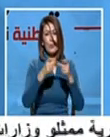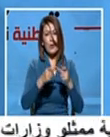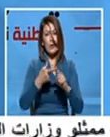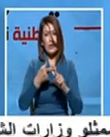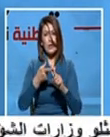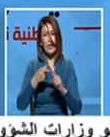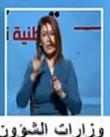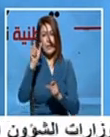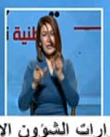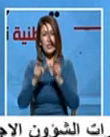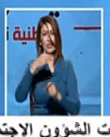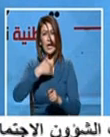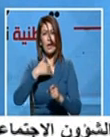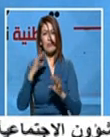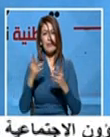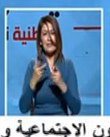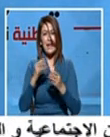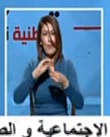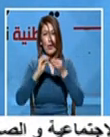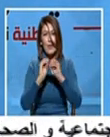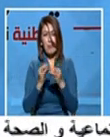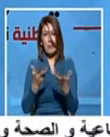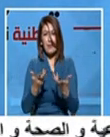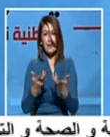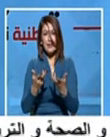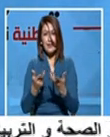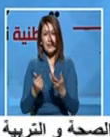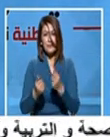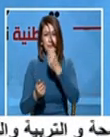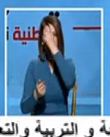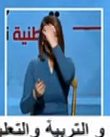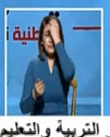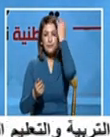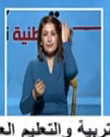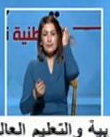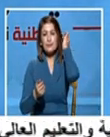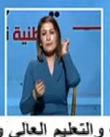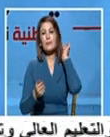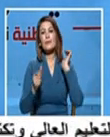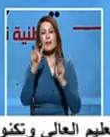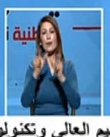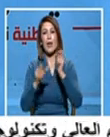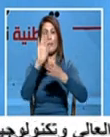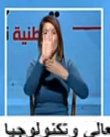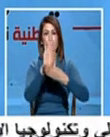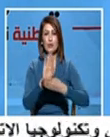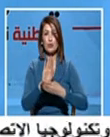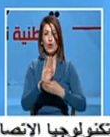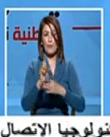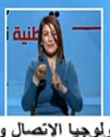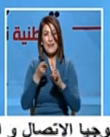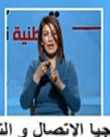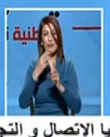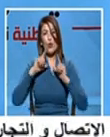فما خوف الهاجس الكلهم هو في دافواغ دابور دي ان ايكيبمون دو بروتيكسيون يكونوا محميين. هل